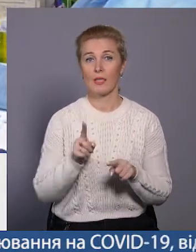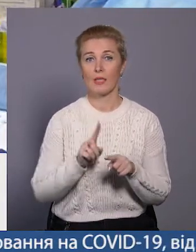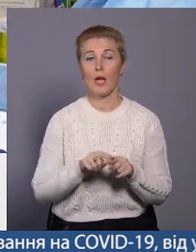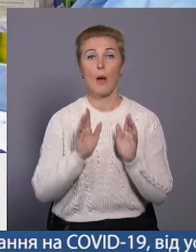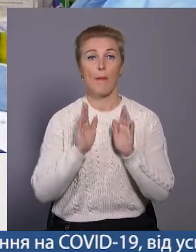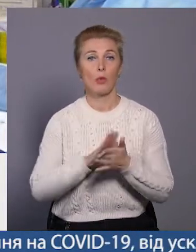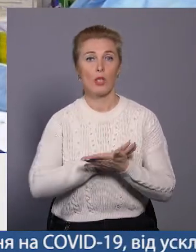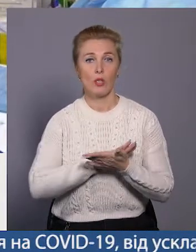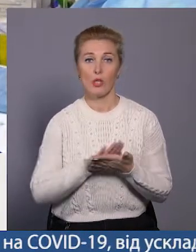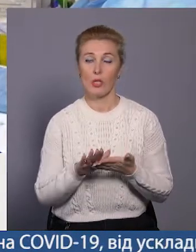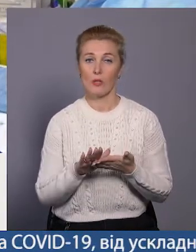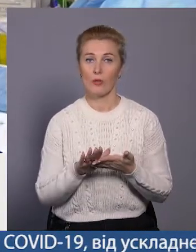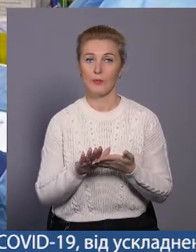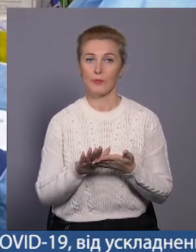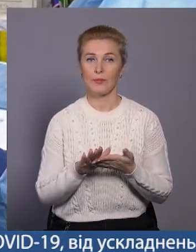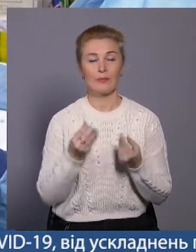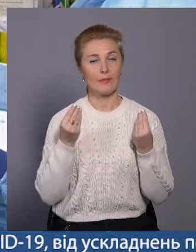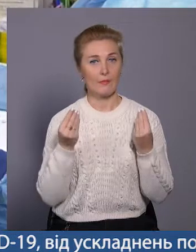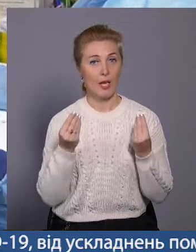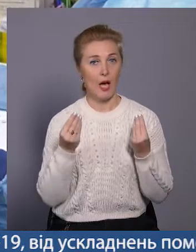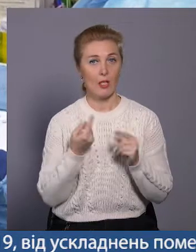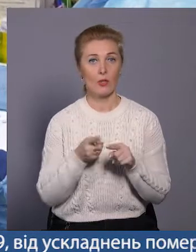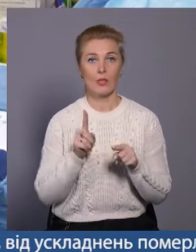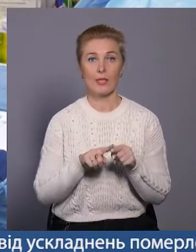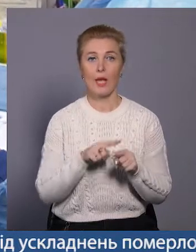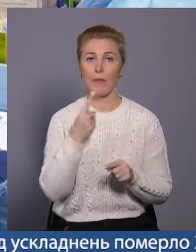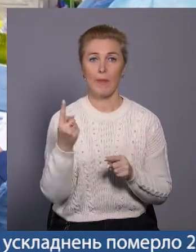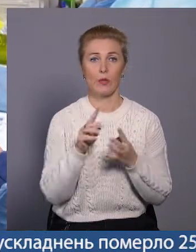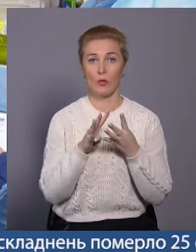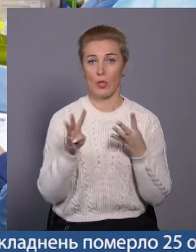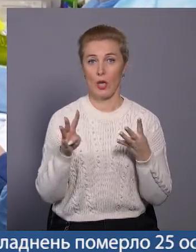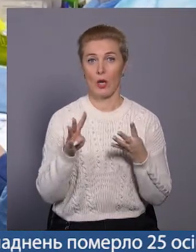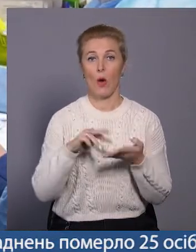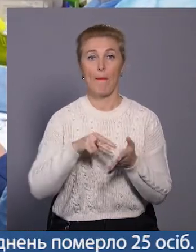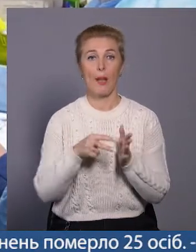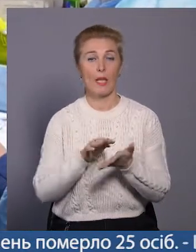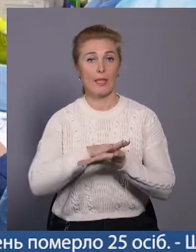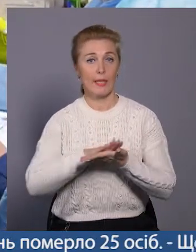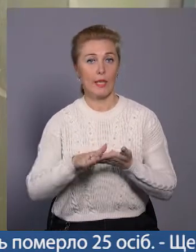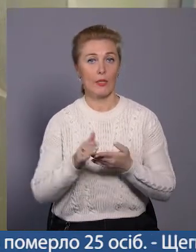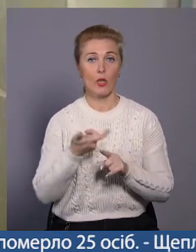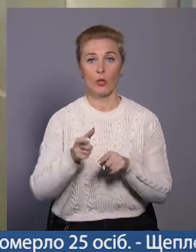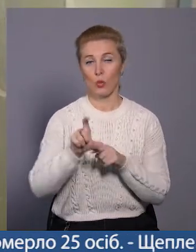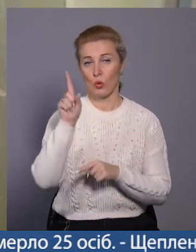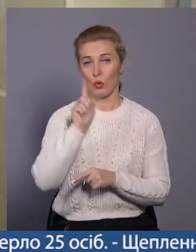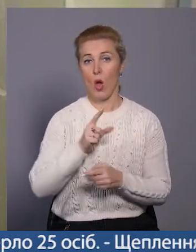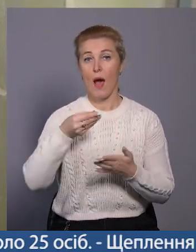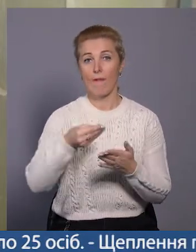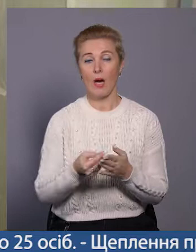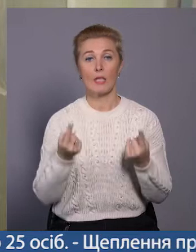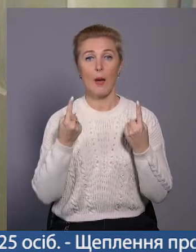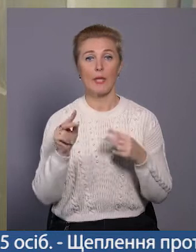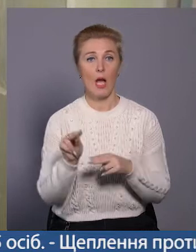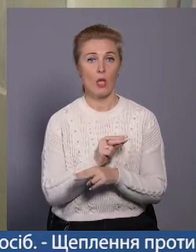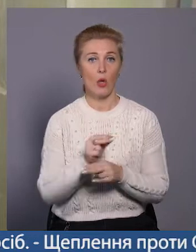буде чисто. І гарно, це насамперед. В плані гігієни буде дуже зручно. Вартість капітального